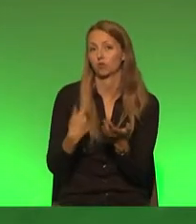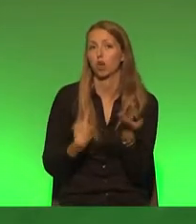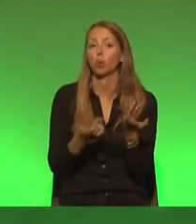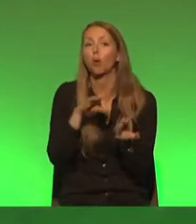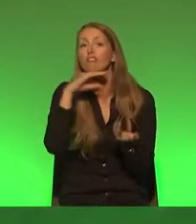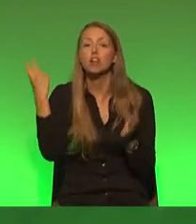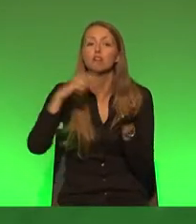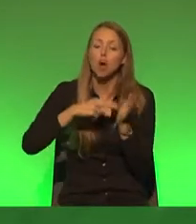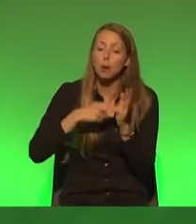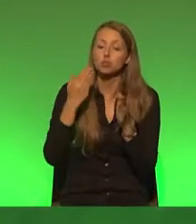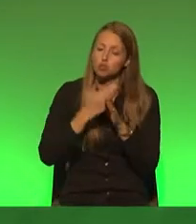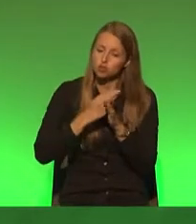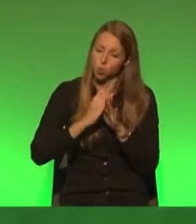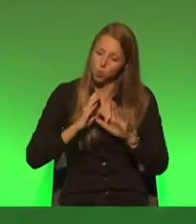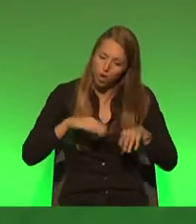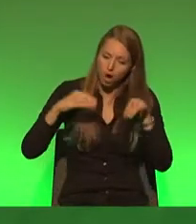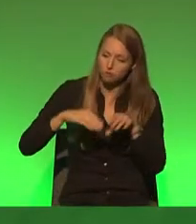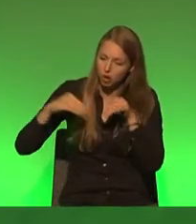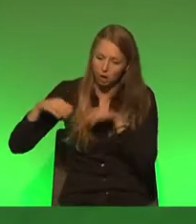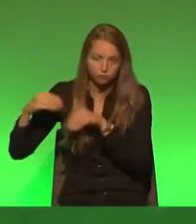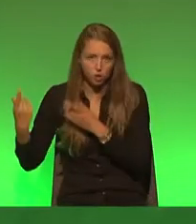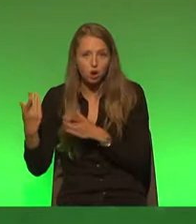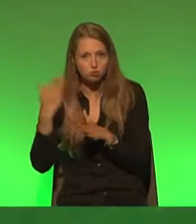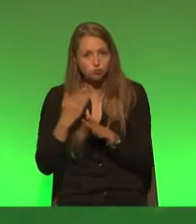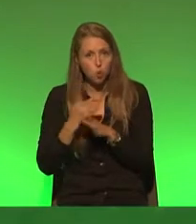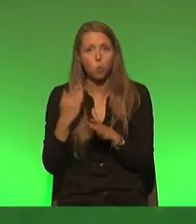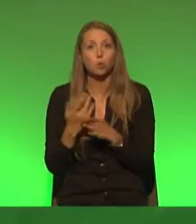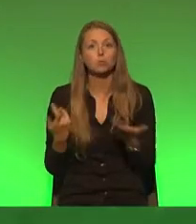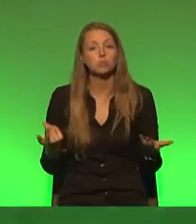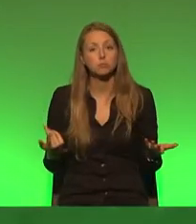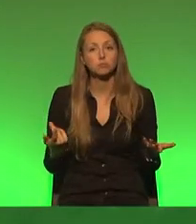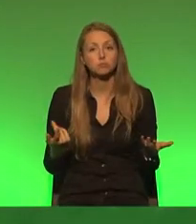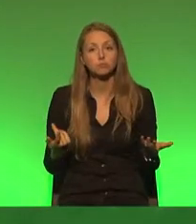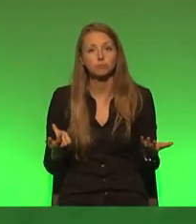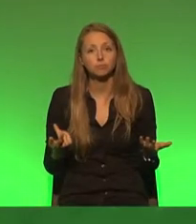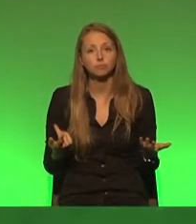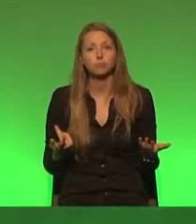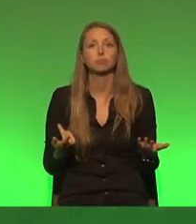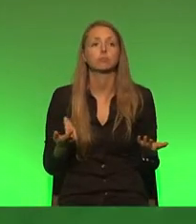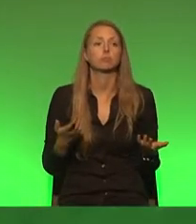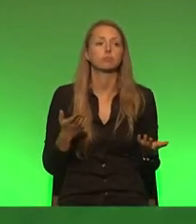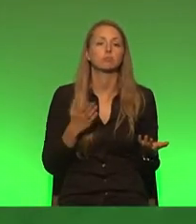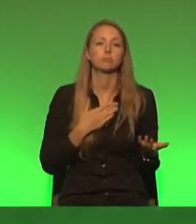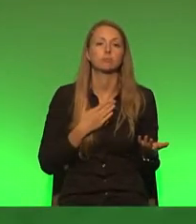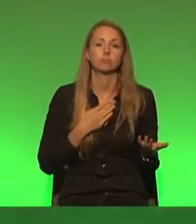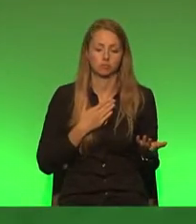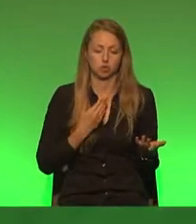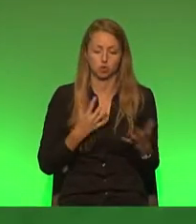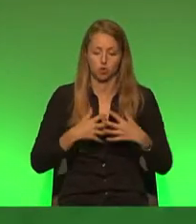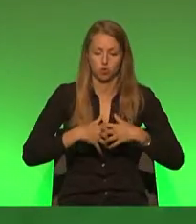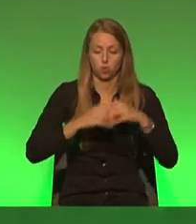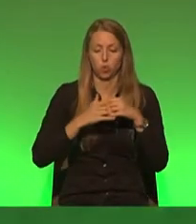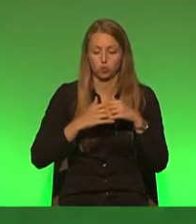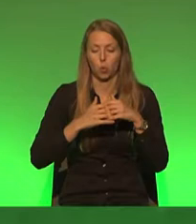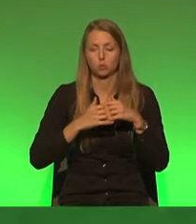Vorbereitungen laufen da bereits bei euch in den Kreis- und Ortsverbänden. Und schon zu unserem Gründungsparteitag war uns